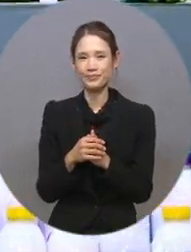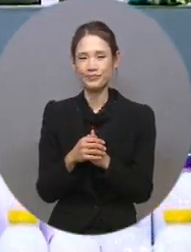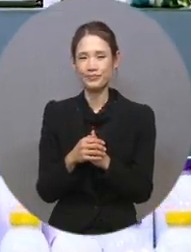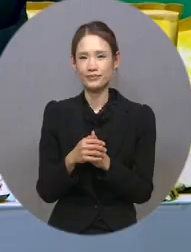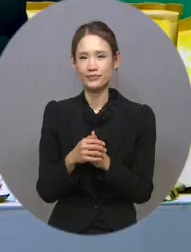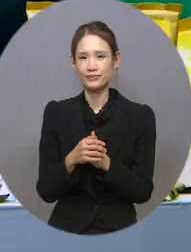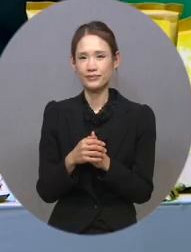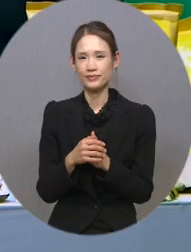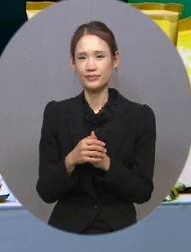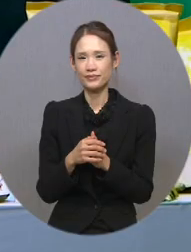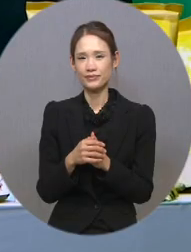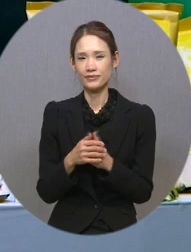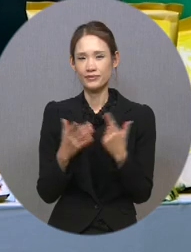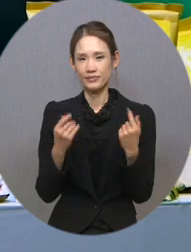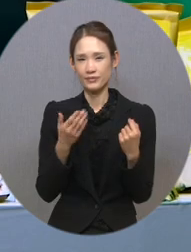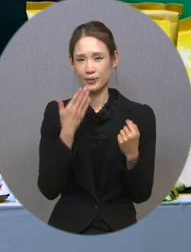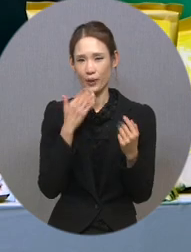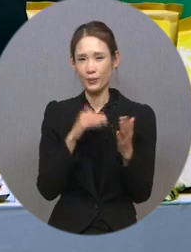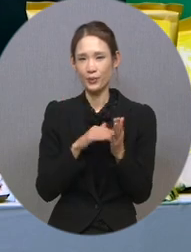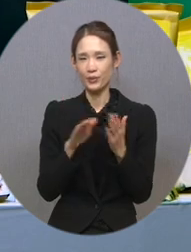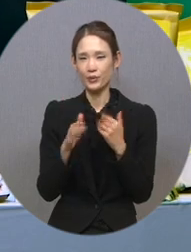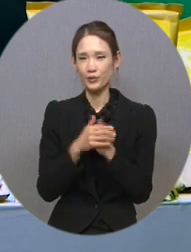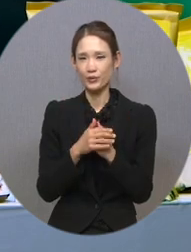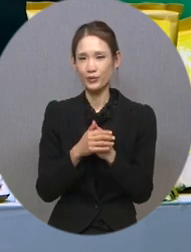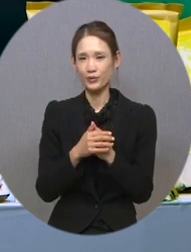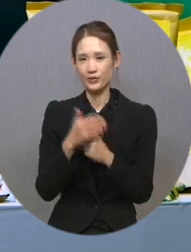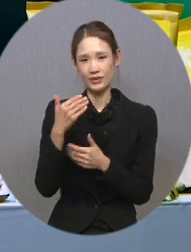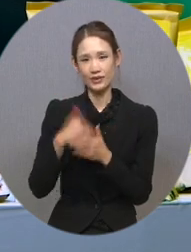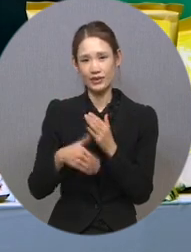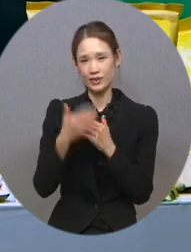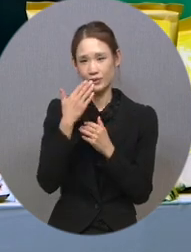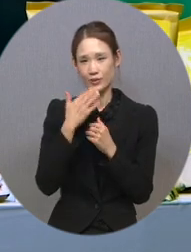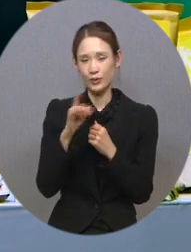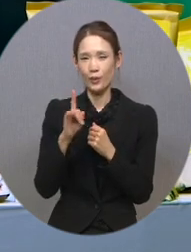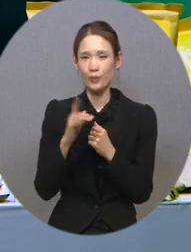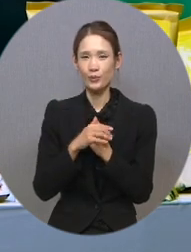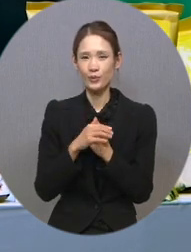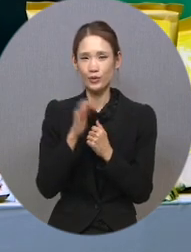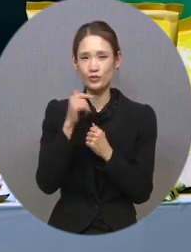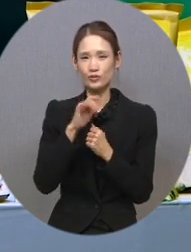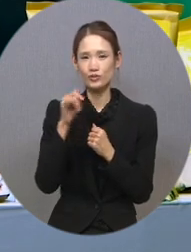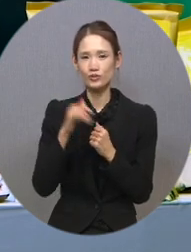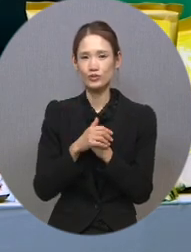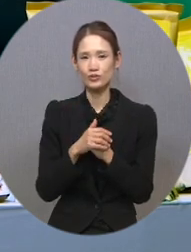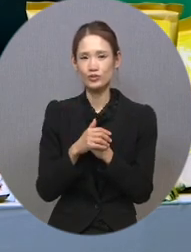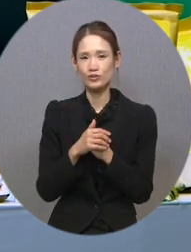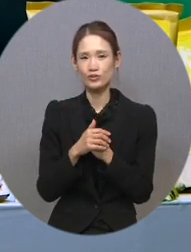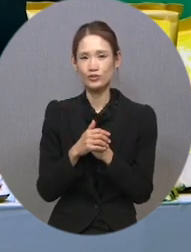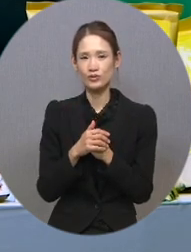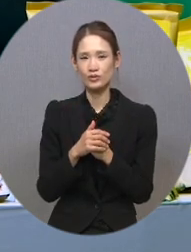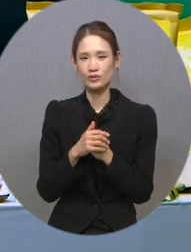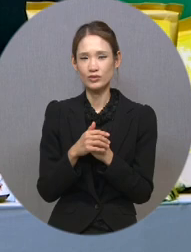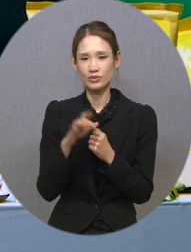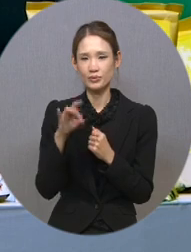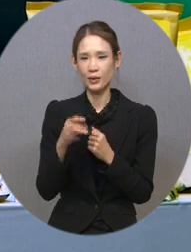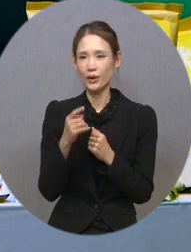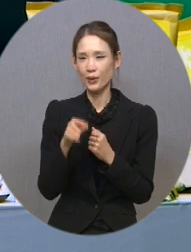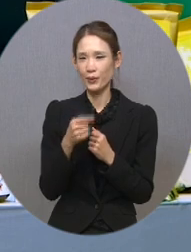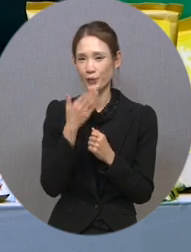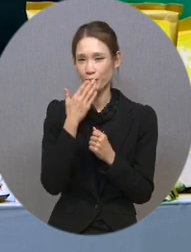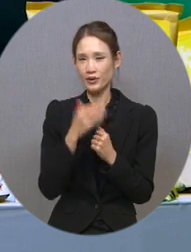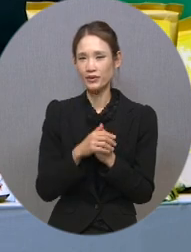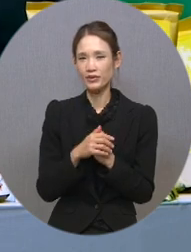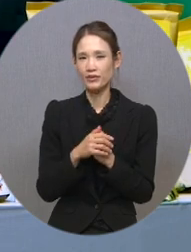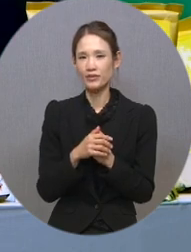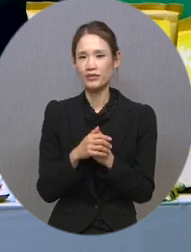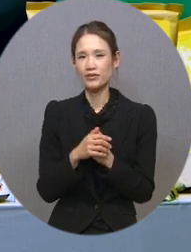아니 이렇게 밥 먹고 나면 우리 이제 또 후식으로 이렇게 나오던데 뭐 후식 없을까요? 네, 먼저 요거. 어